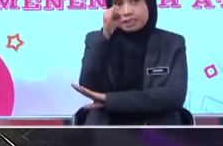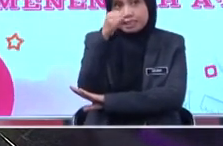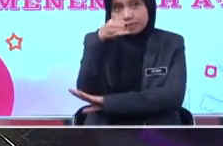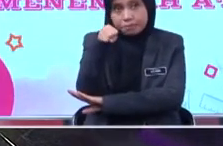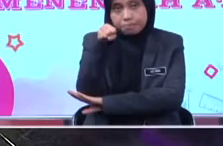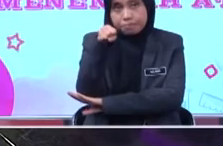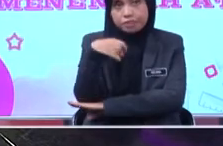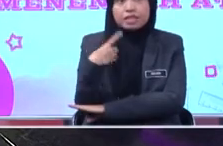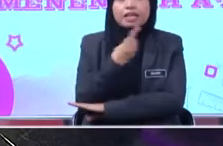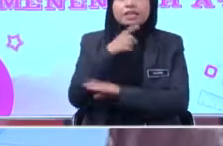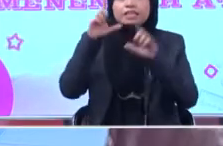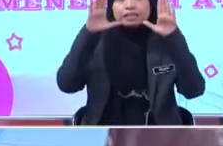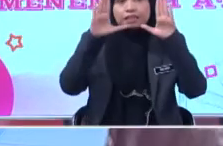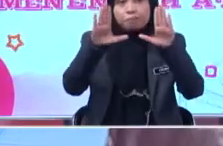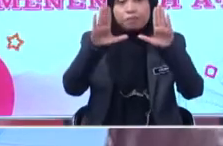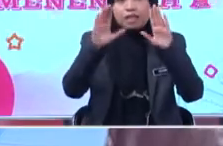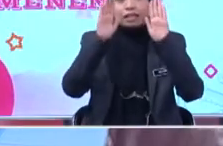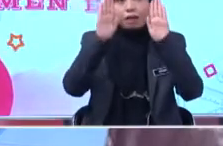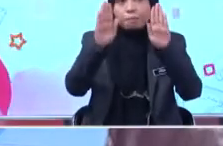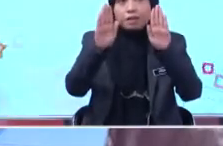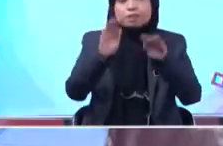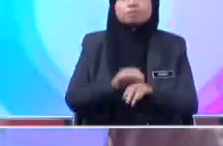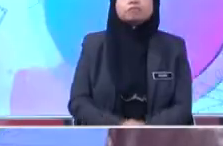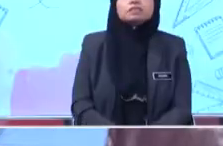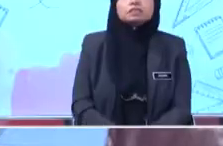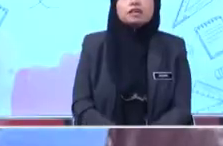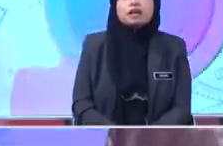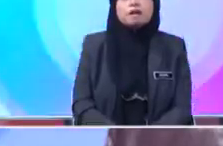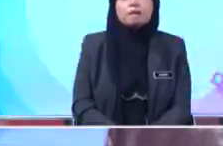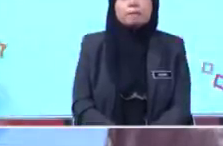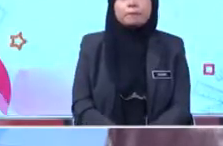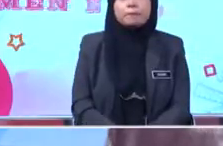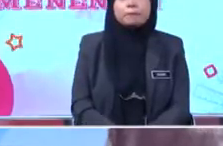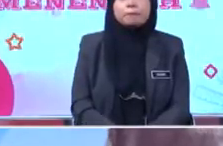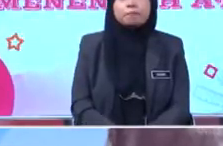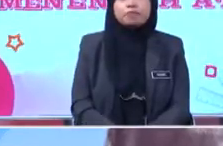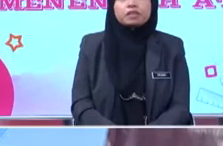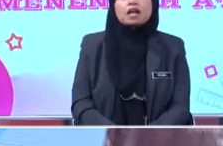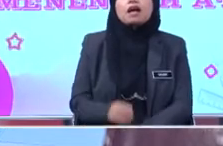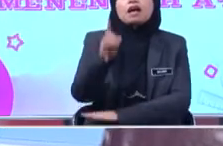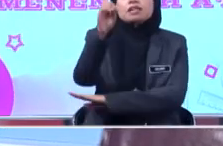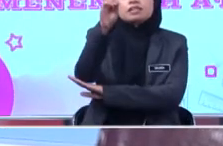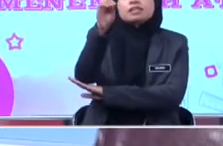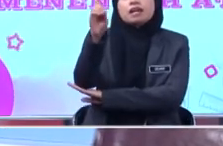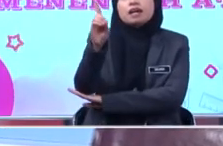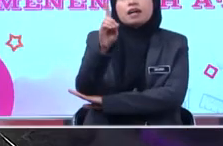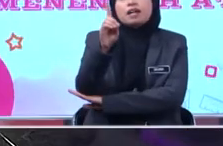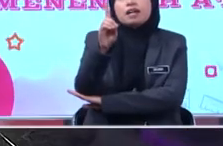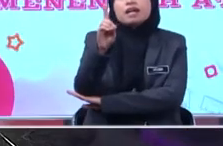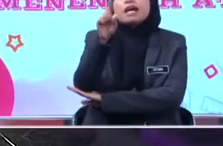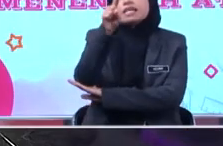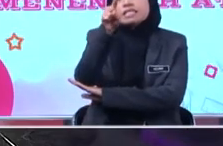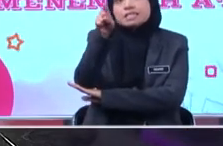used As A Gym dazai daun